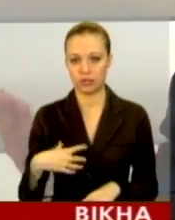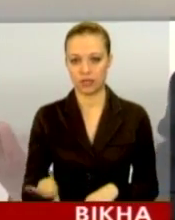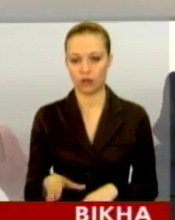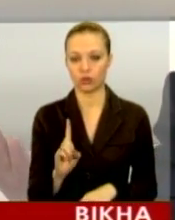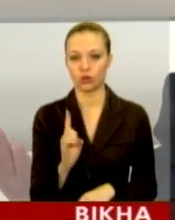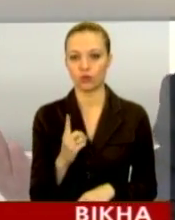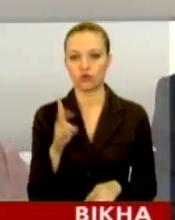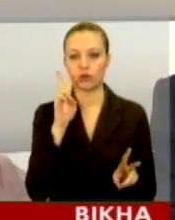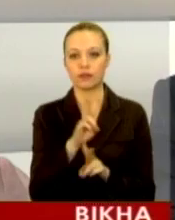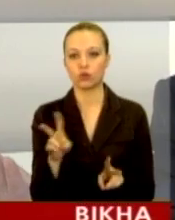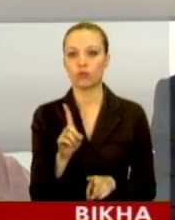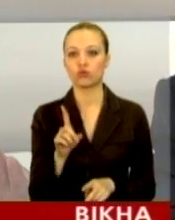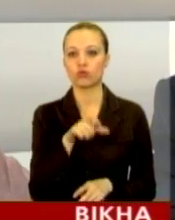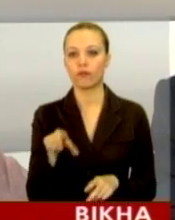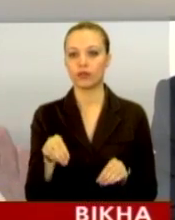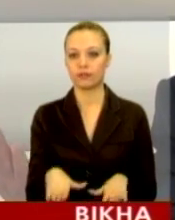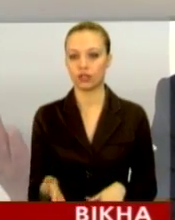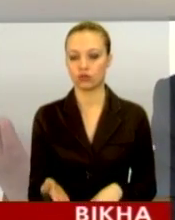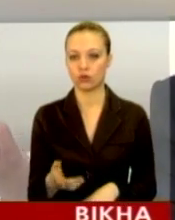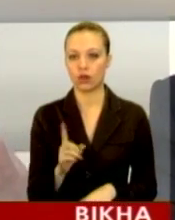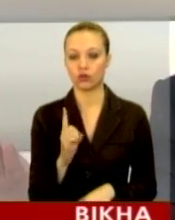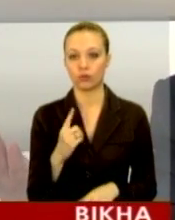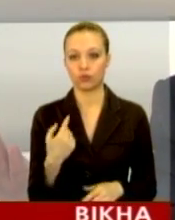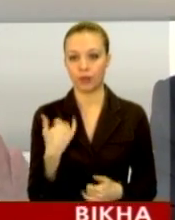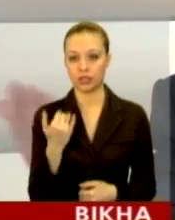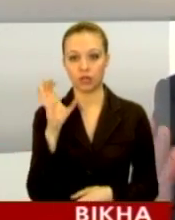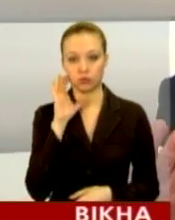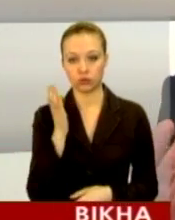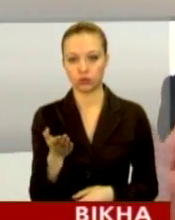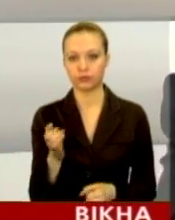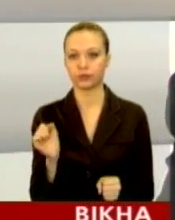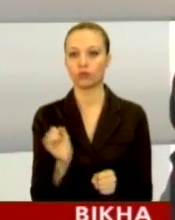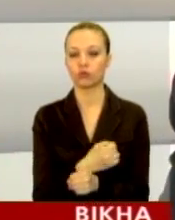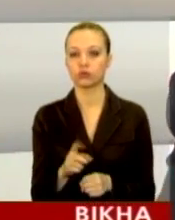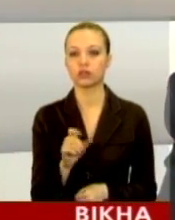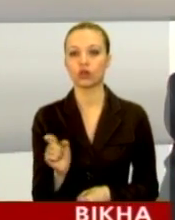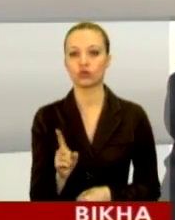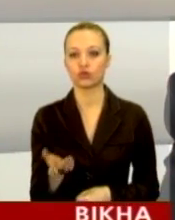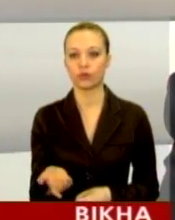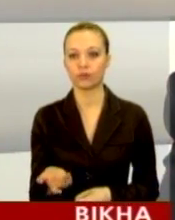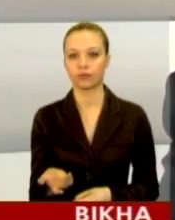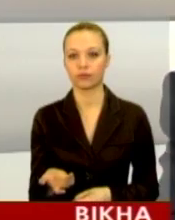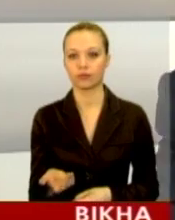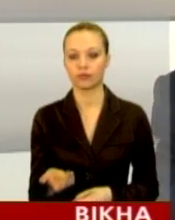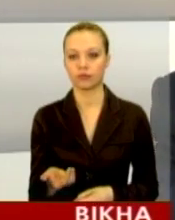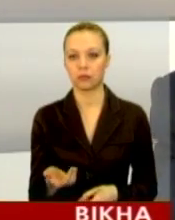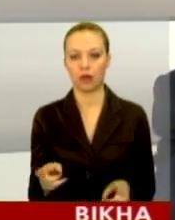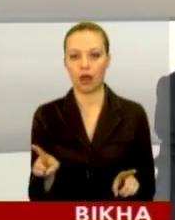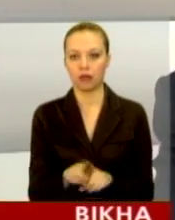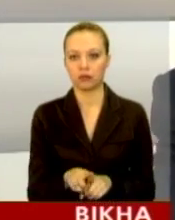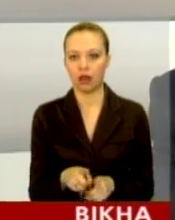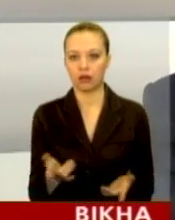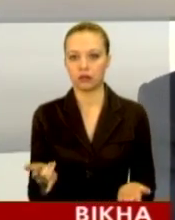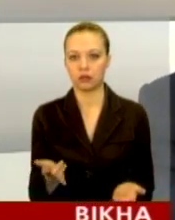тому що невідомо, що вони вирішують. Адже, от я послухав сюжет, б'ються за що? Так і не було.